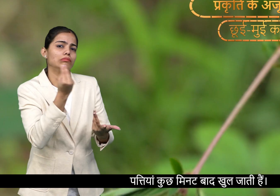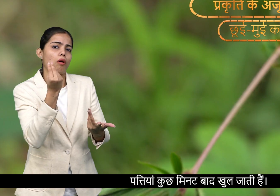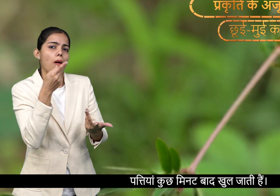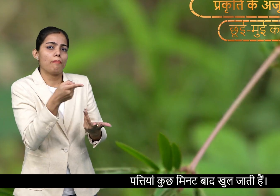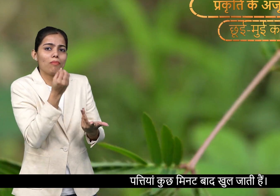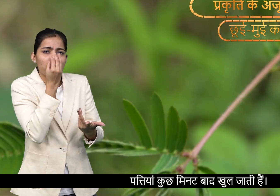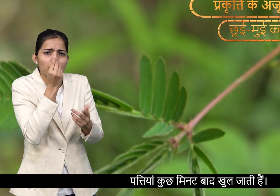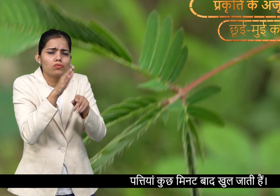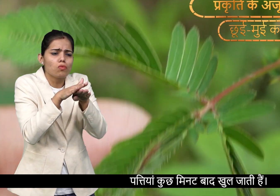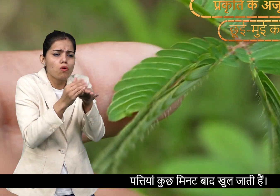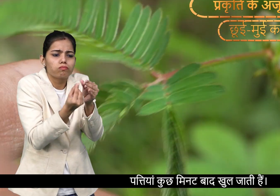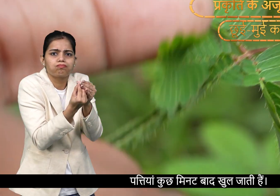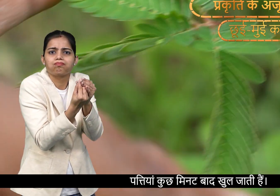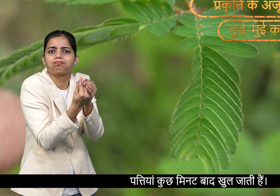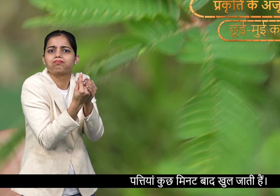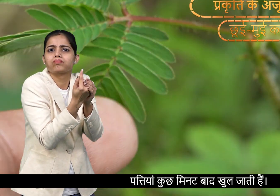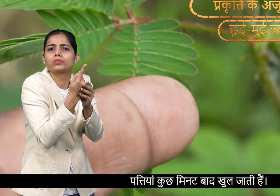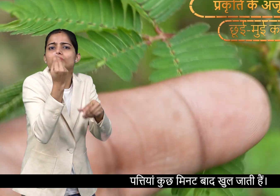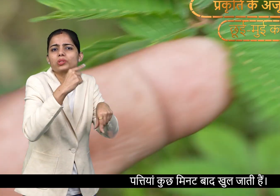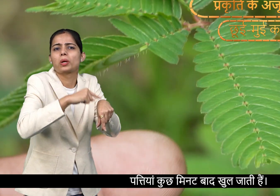पत्तियां कुछ मिनट बाद खुल जाती हैं।